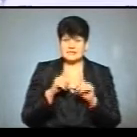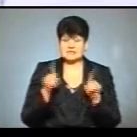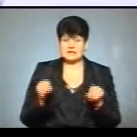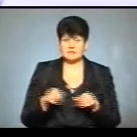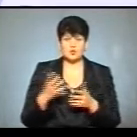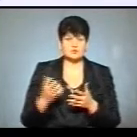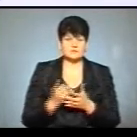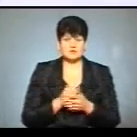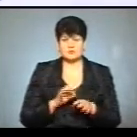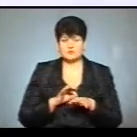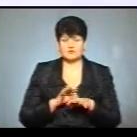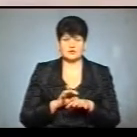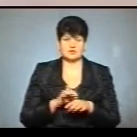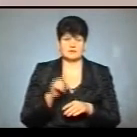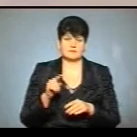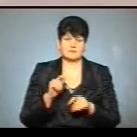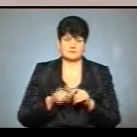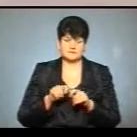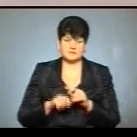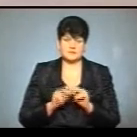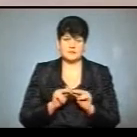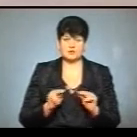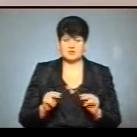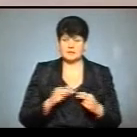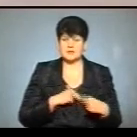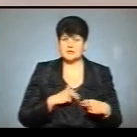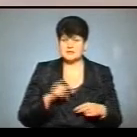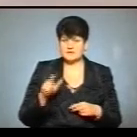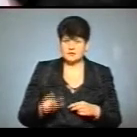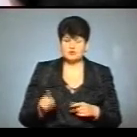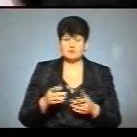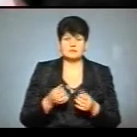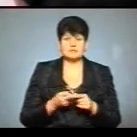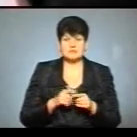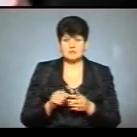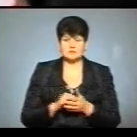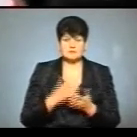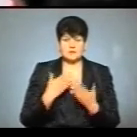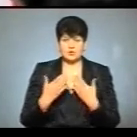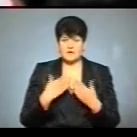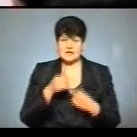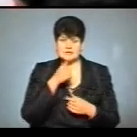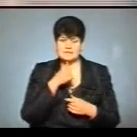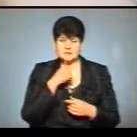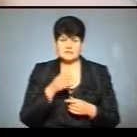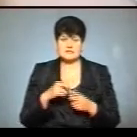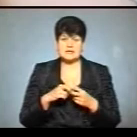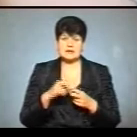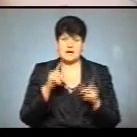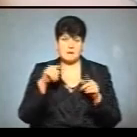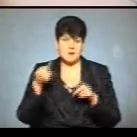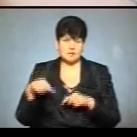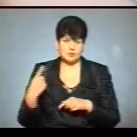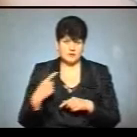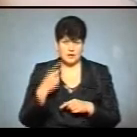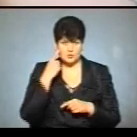успішне проходження сертифікації педагогічних працівників. Каже, щоб отримати такий документ, спілкувалася з експертами із Закарпатської області, які